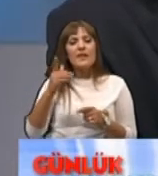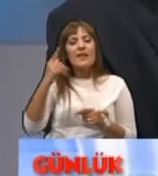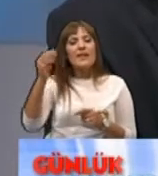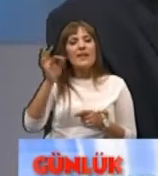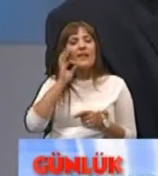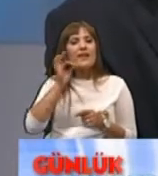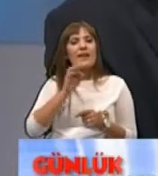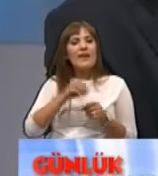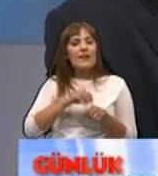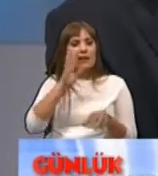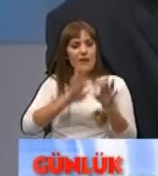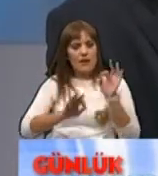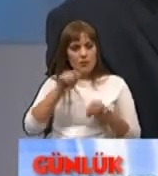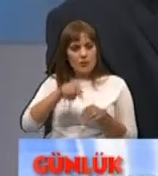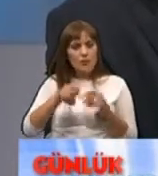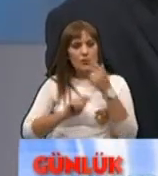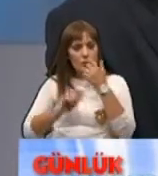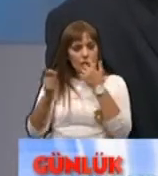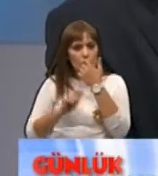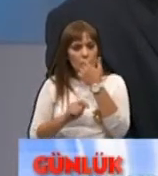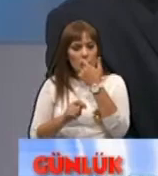tedavisinde bunu kullanıyoruz.